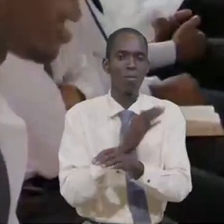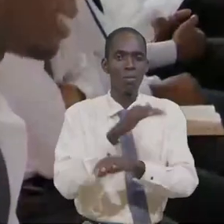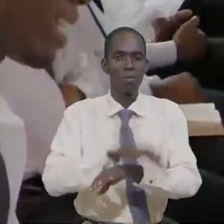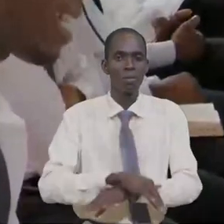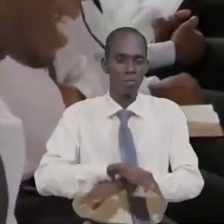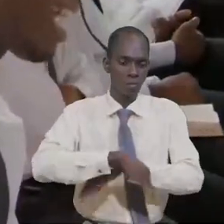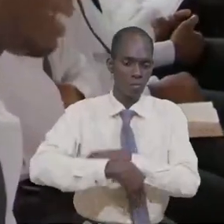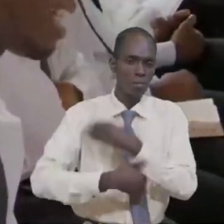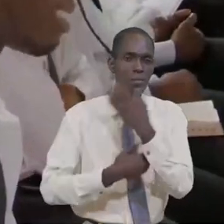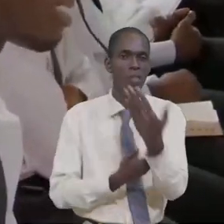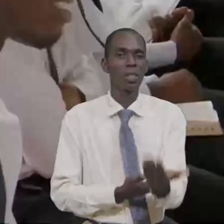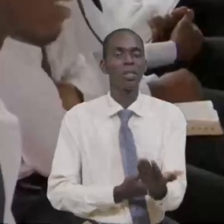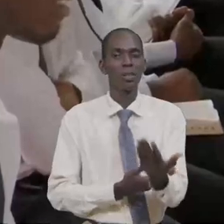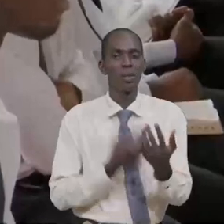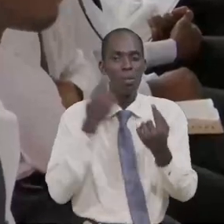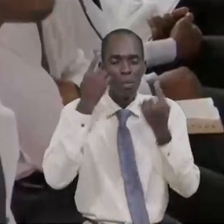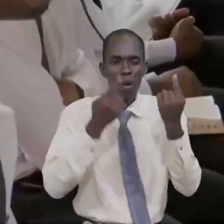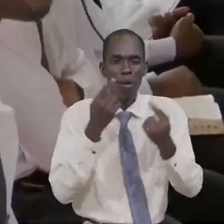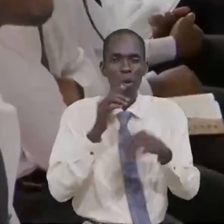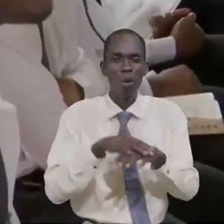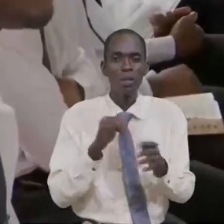méditer comment maintenant